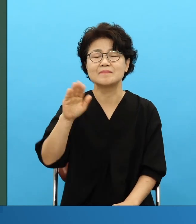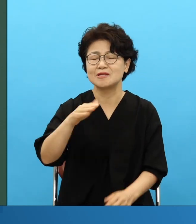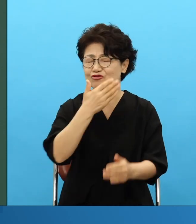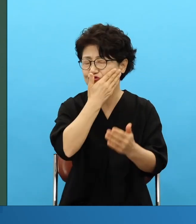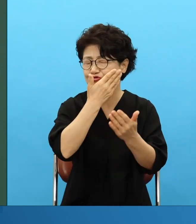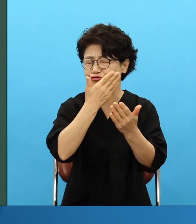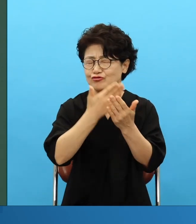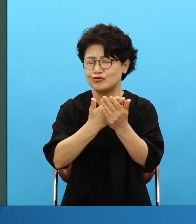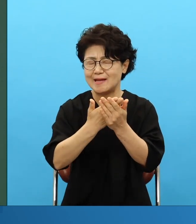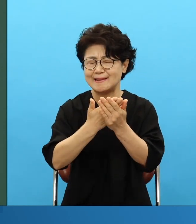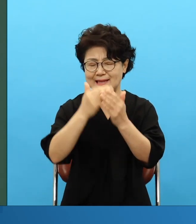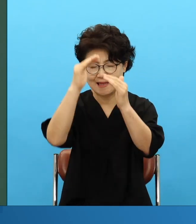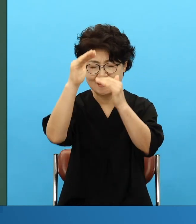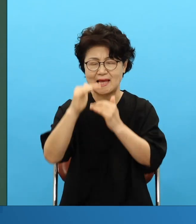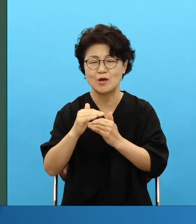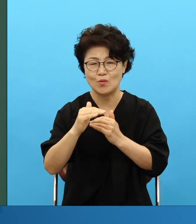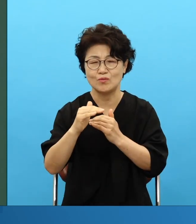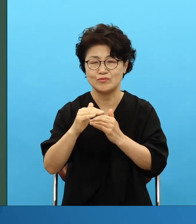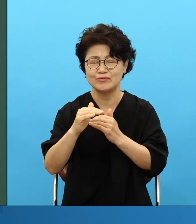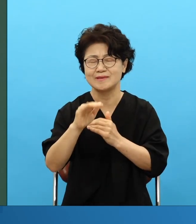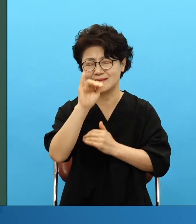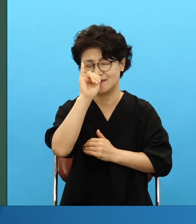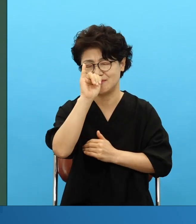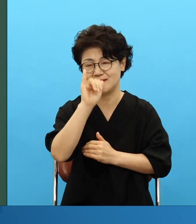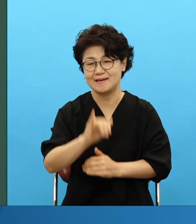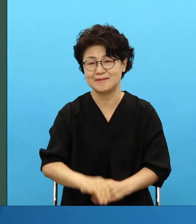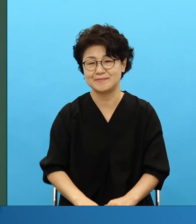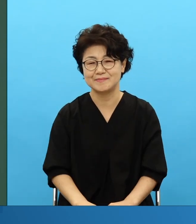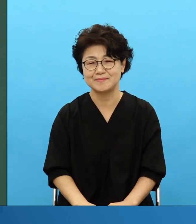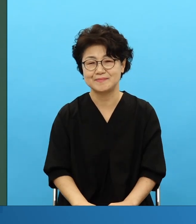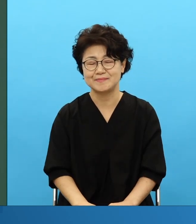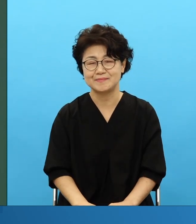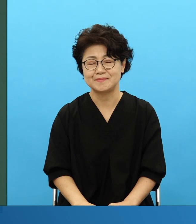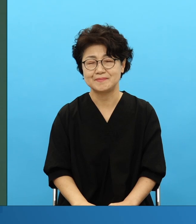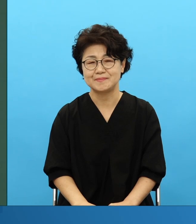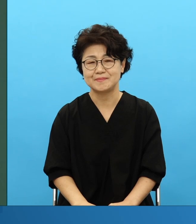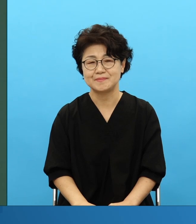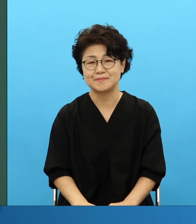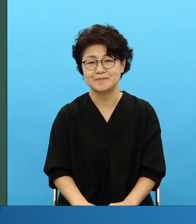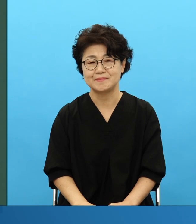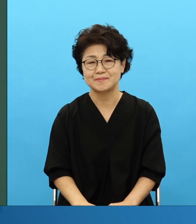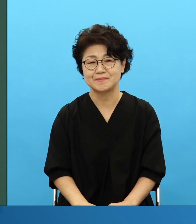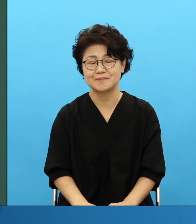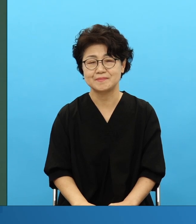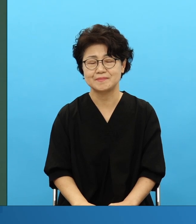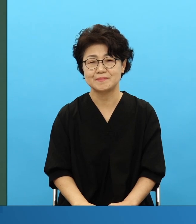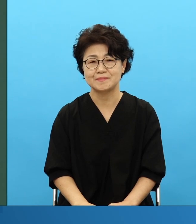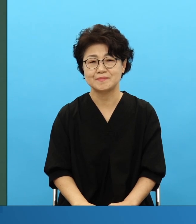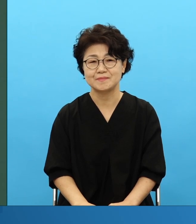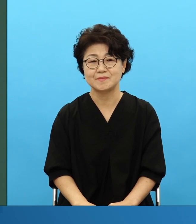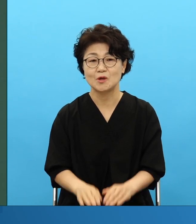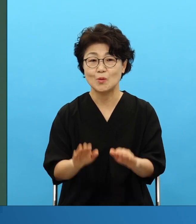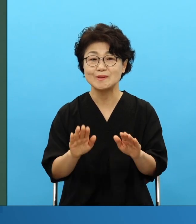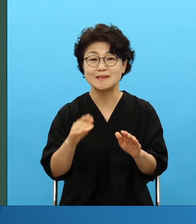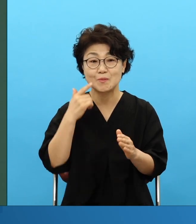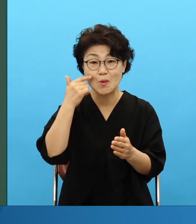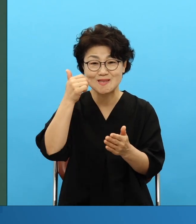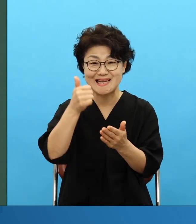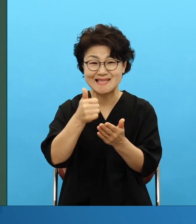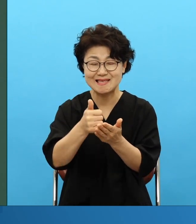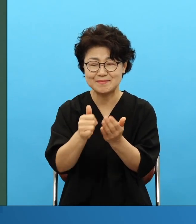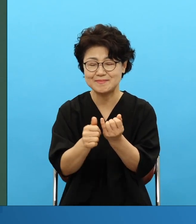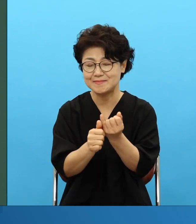And it can mean we are praying 24 hours a day, but the important aspect is not that. 오늘 우리 사모님들이 주관하고